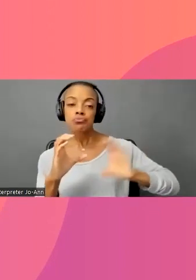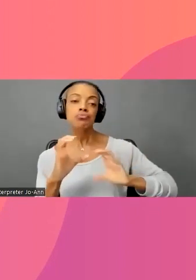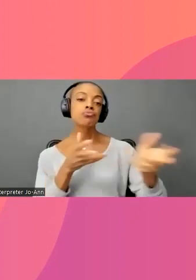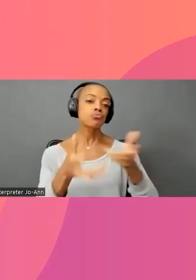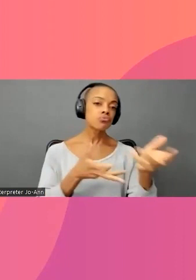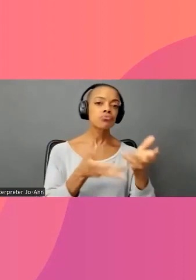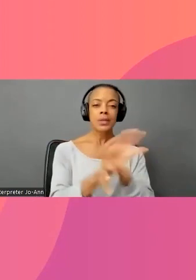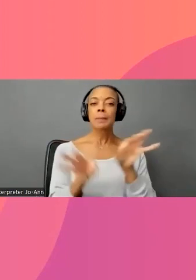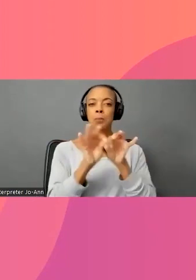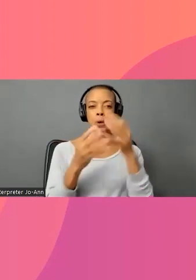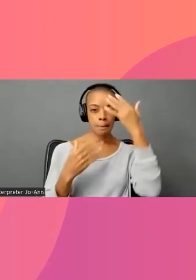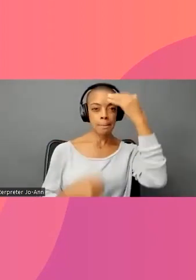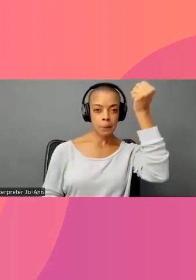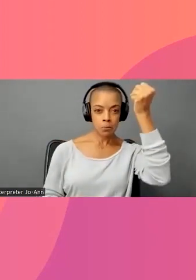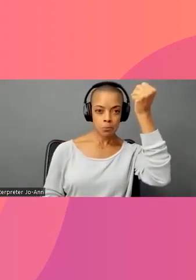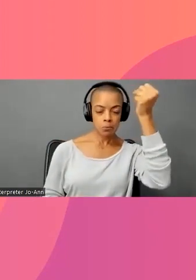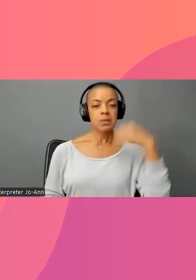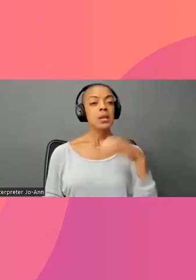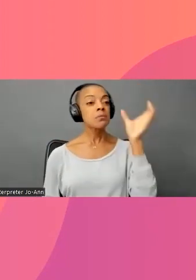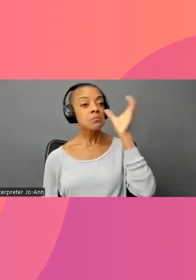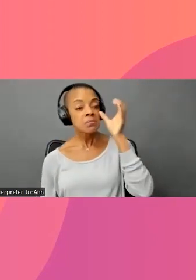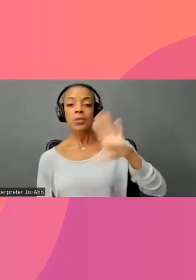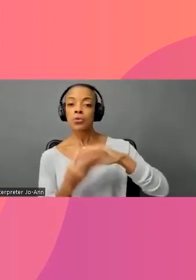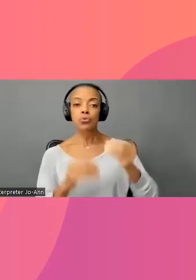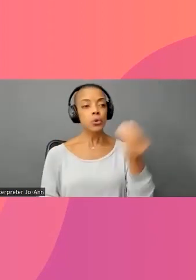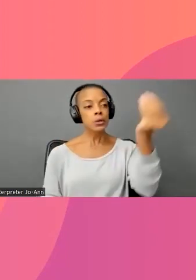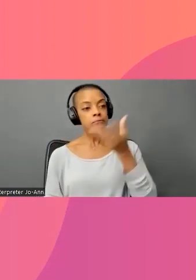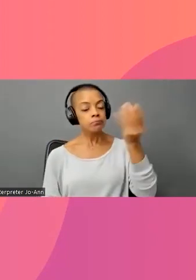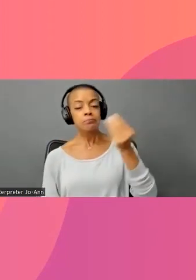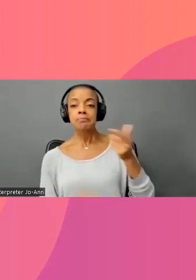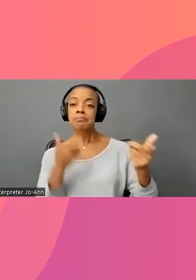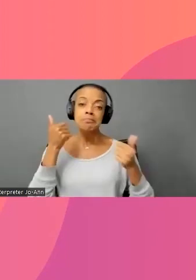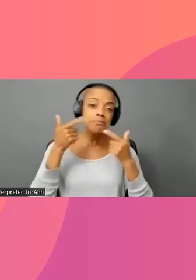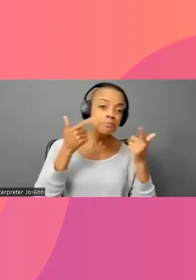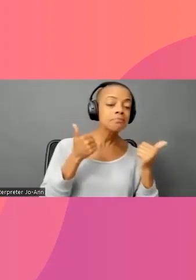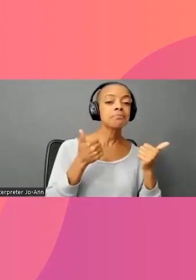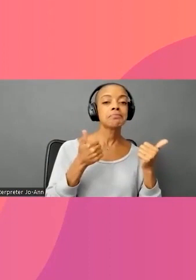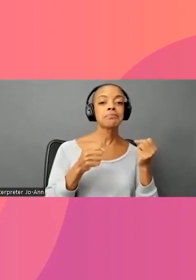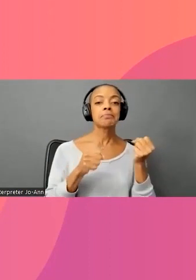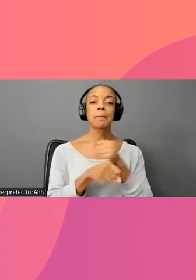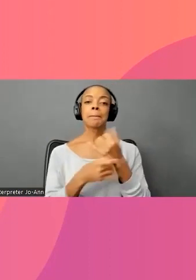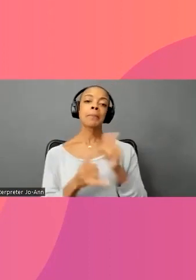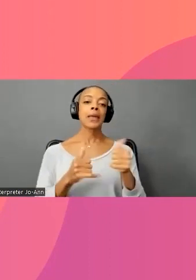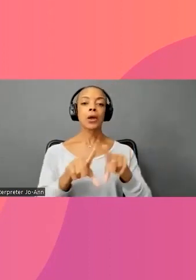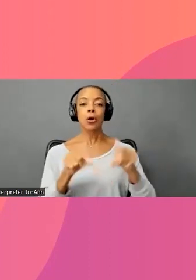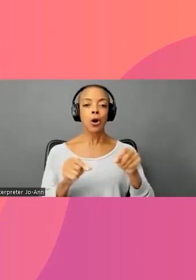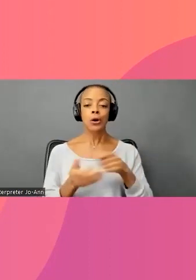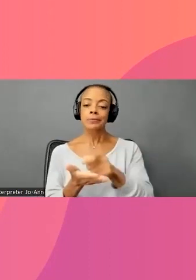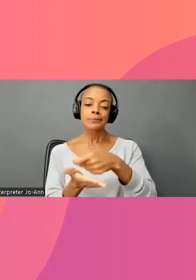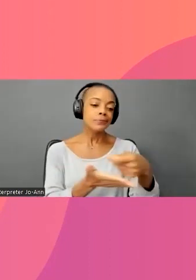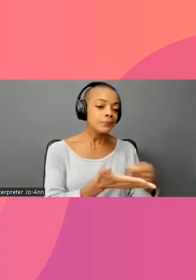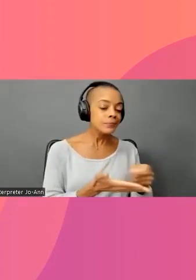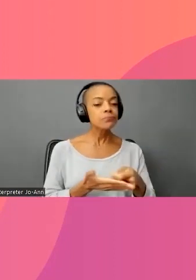au cours desquelles on avait des conversations sur les mémoires, les souvenirs importants. On jouait également à des jeux de